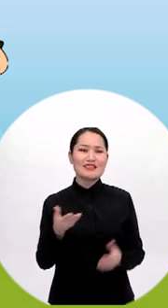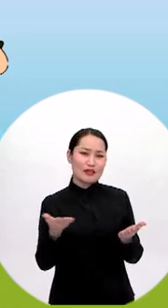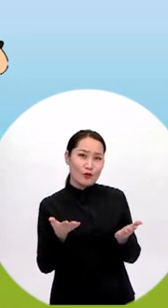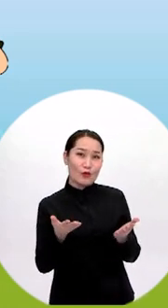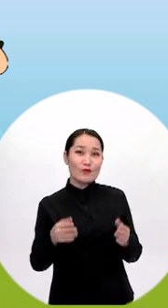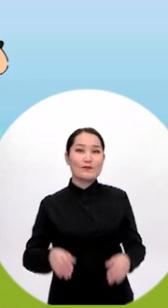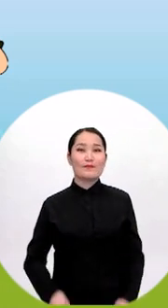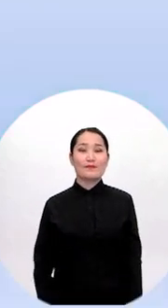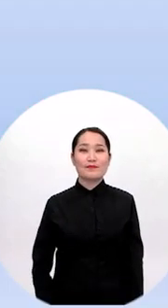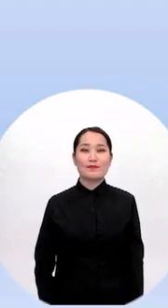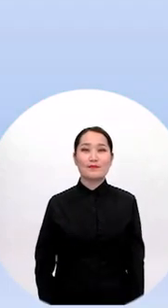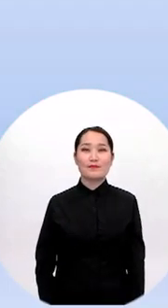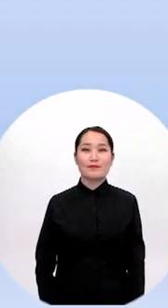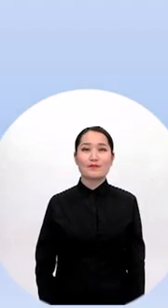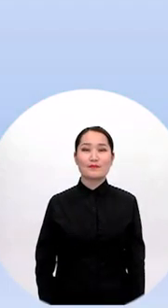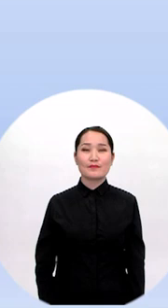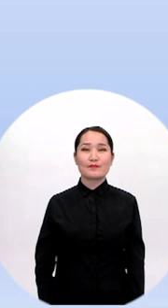шалгаж үзэх вэ?